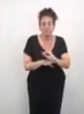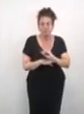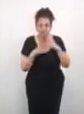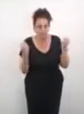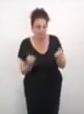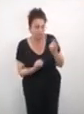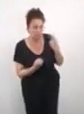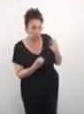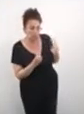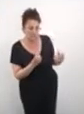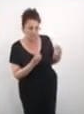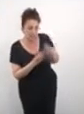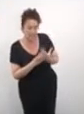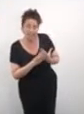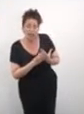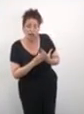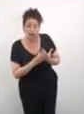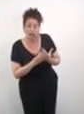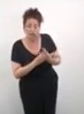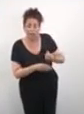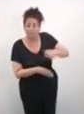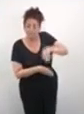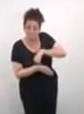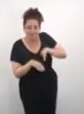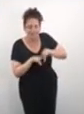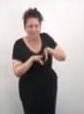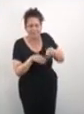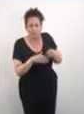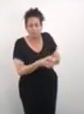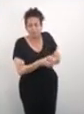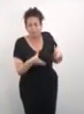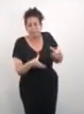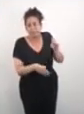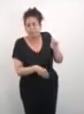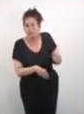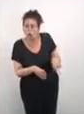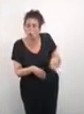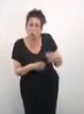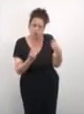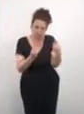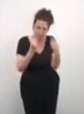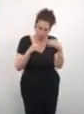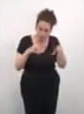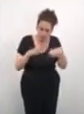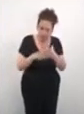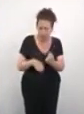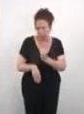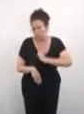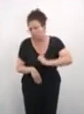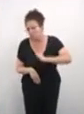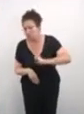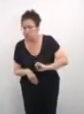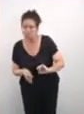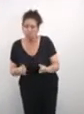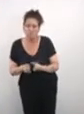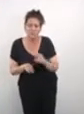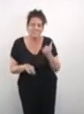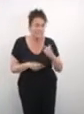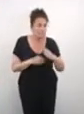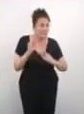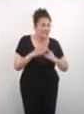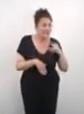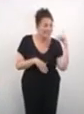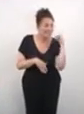des effectifs en nombre suffisant et stabilisés, une formation performante et des moyens à la hauteur et la difficulté de leur